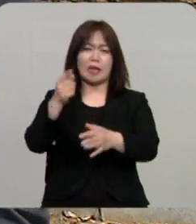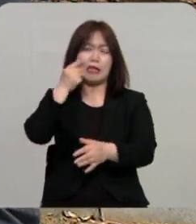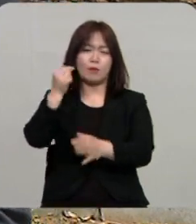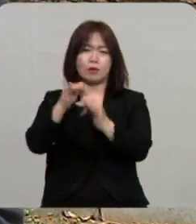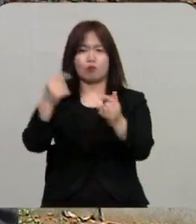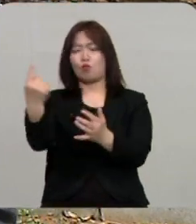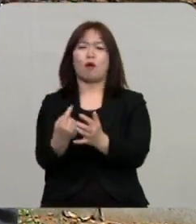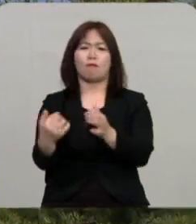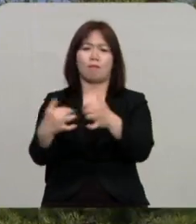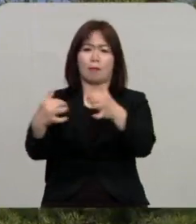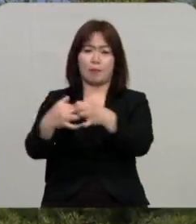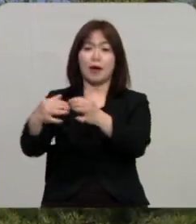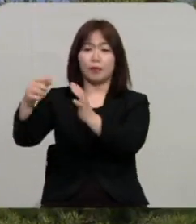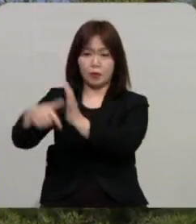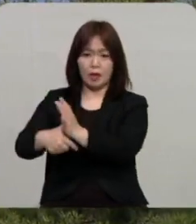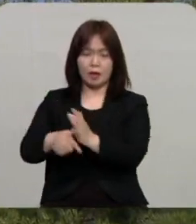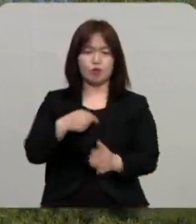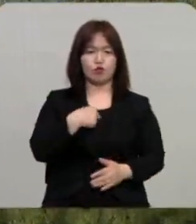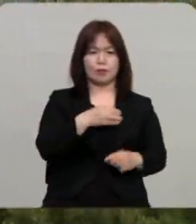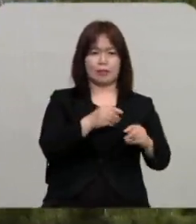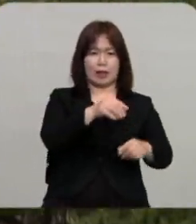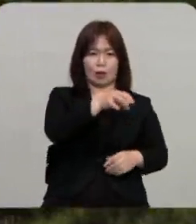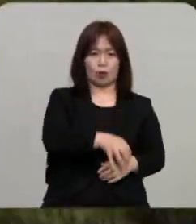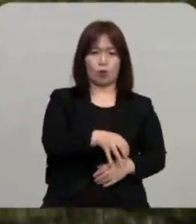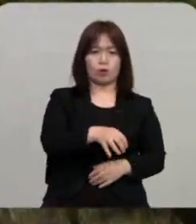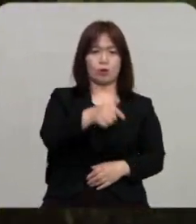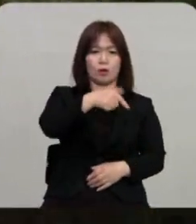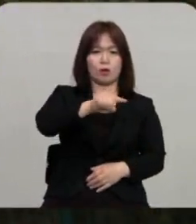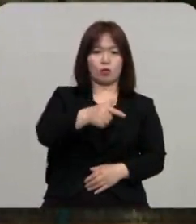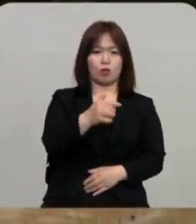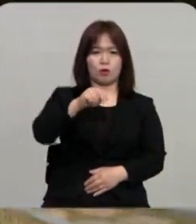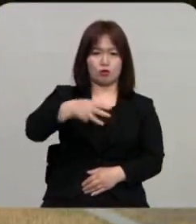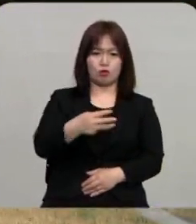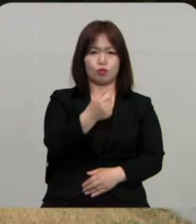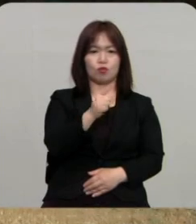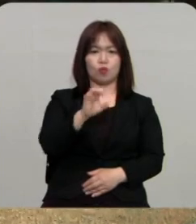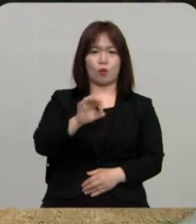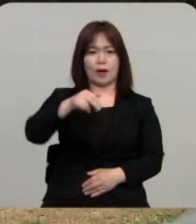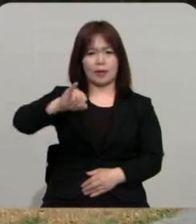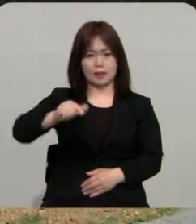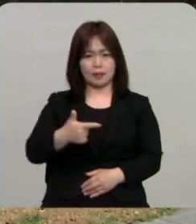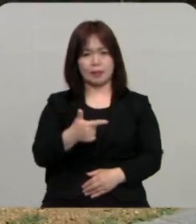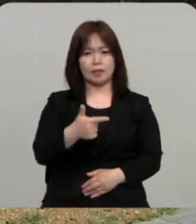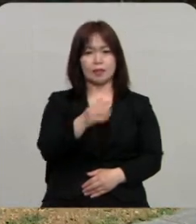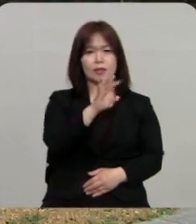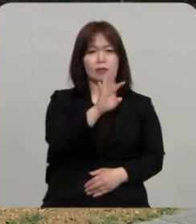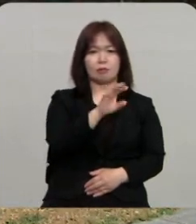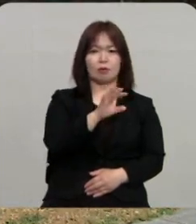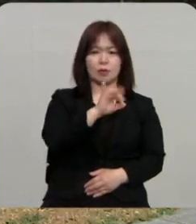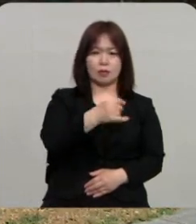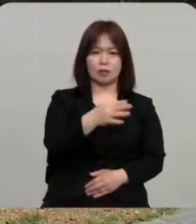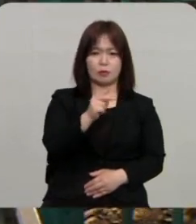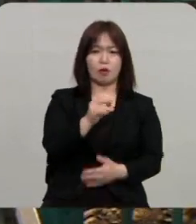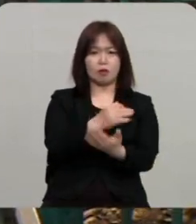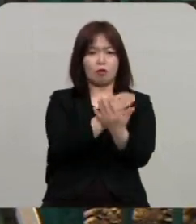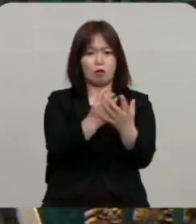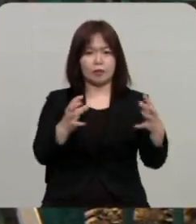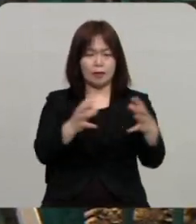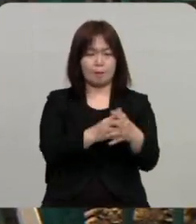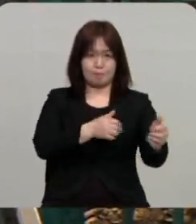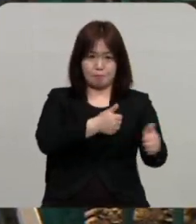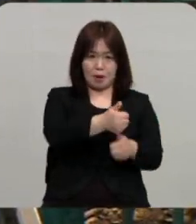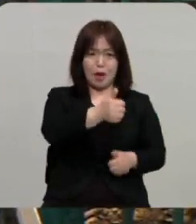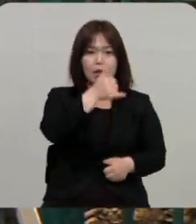때 육상에서는 정담과 권율, 황진, 이봉남, 변응정, 의병장, 황박에 의해